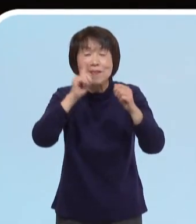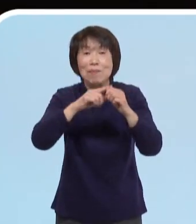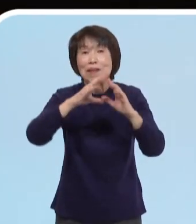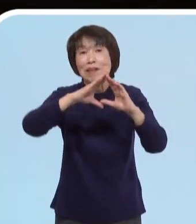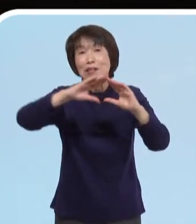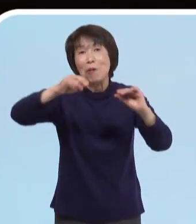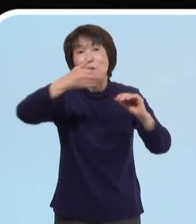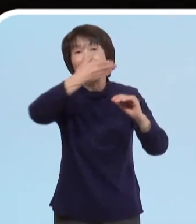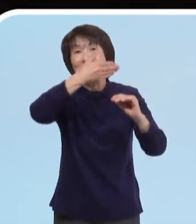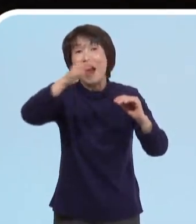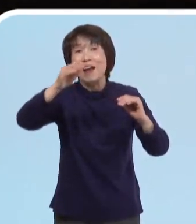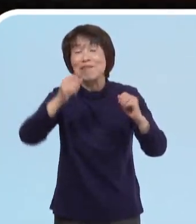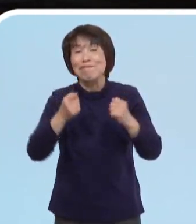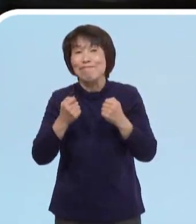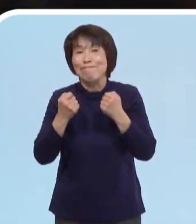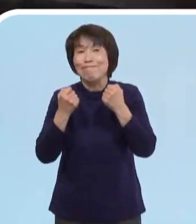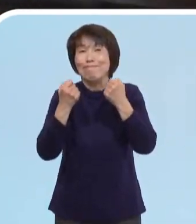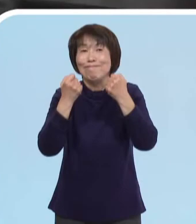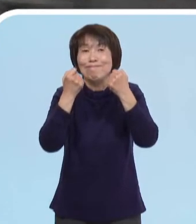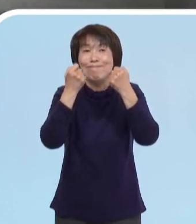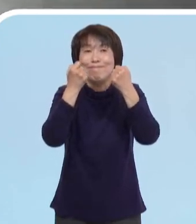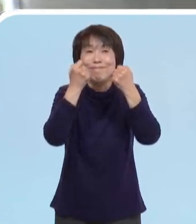へ。